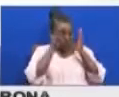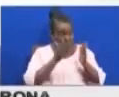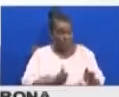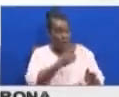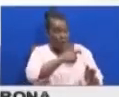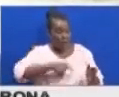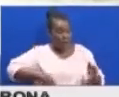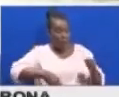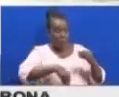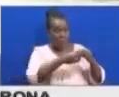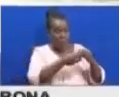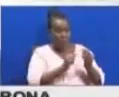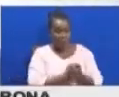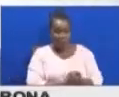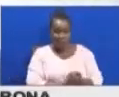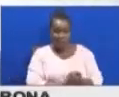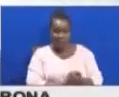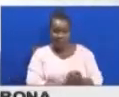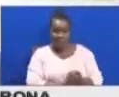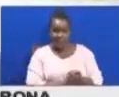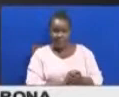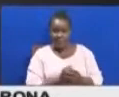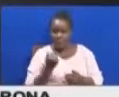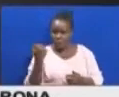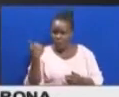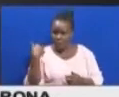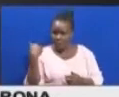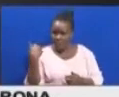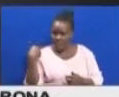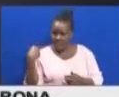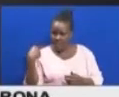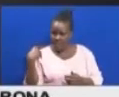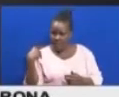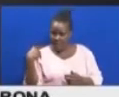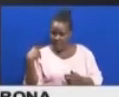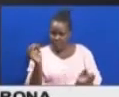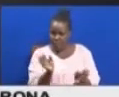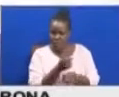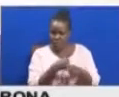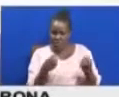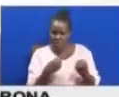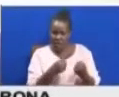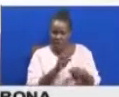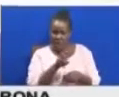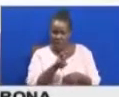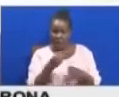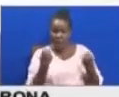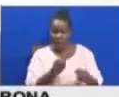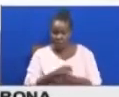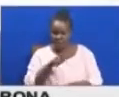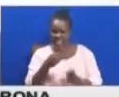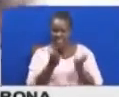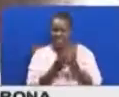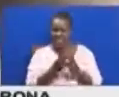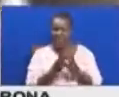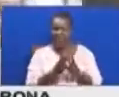Pombe Magufuli akusema kwamba tuwezi kuogopa iki kirusi, ni pepo tu. Nilipokea ile kauli ya rais kwa furaha